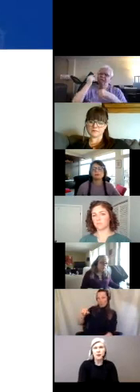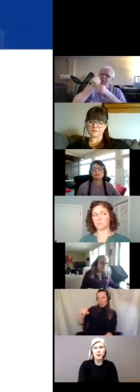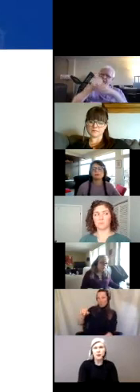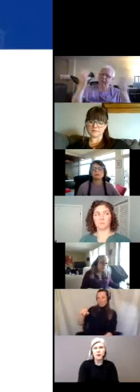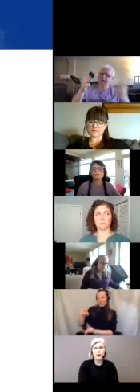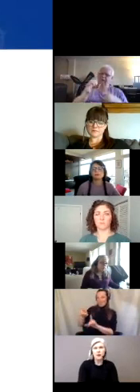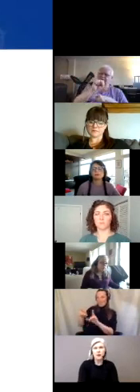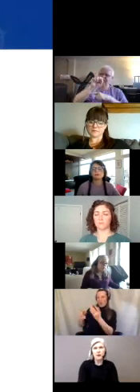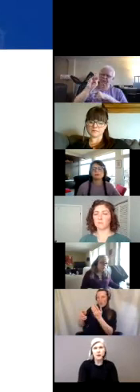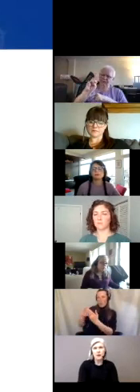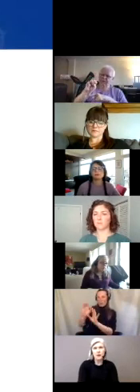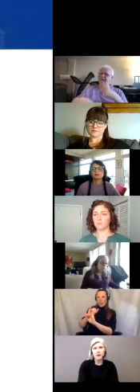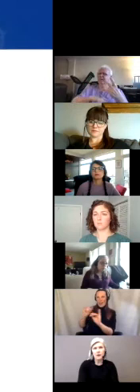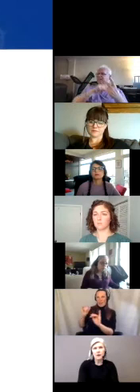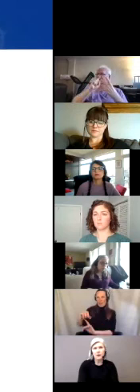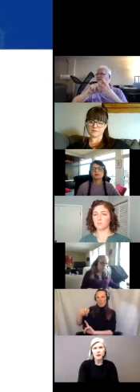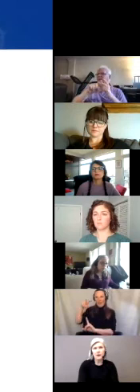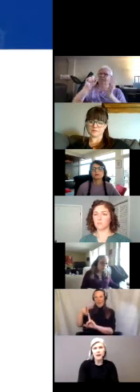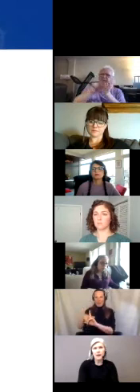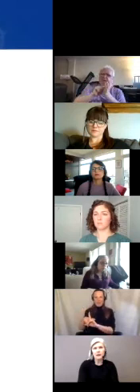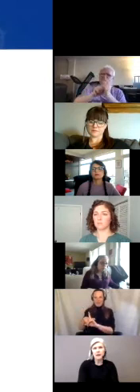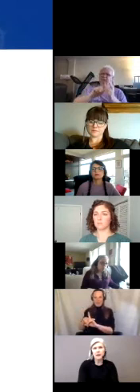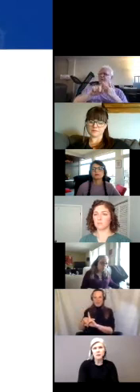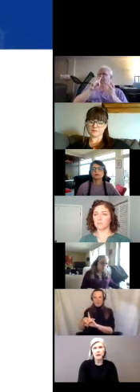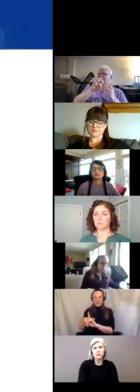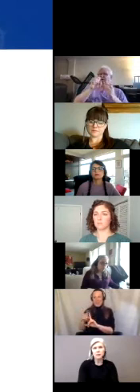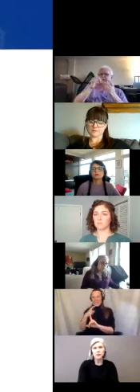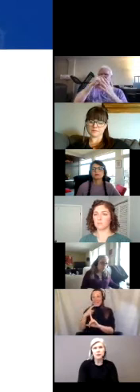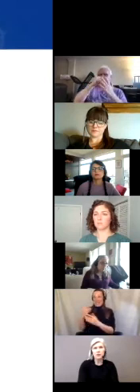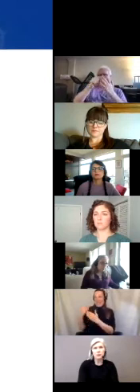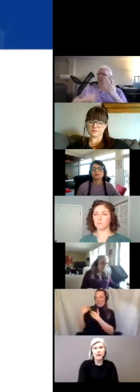de parler à quiconque pour qu'on puisse prendre rendez-vous pour eux.